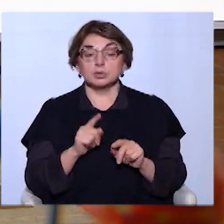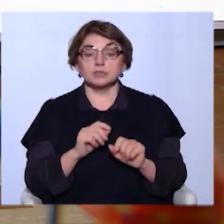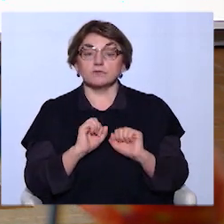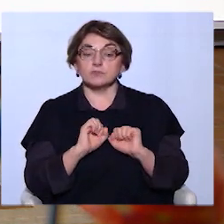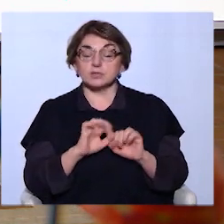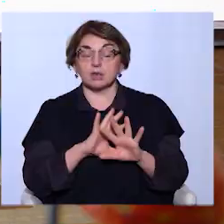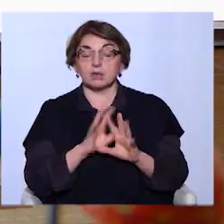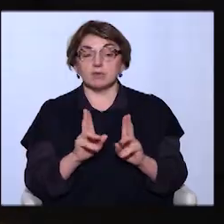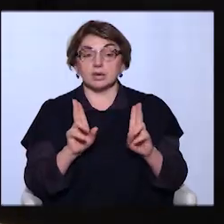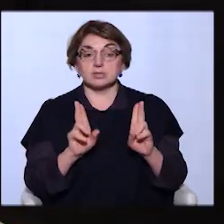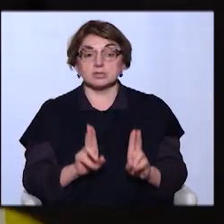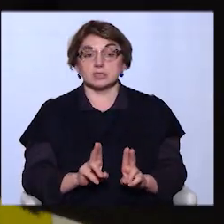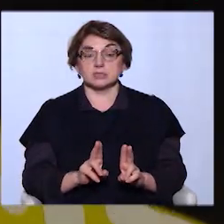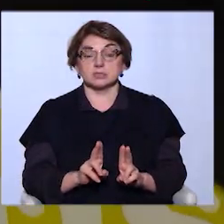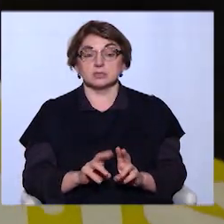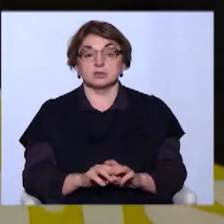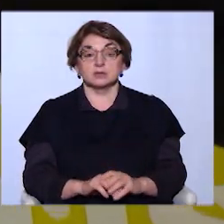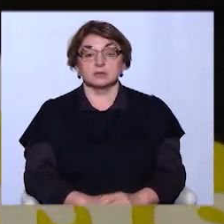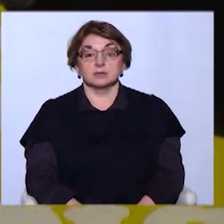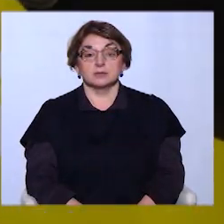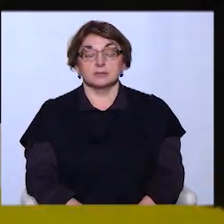ვიცავთ ყველა წეს.